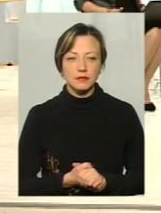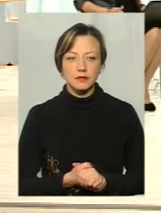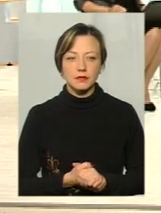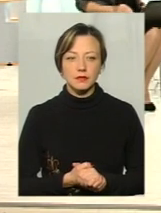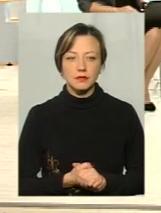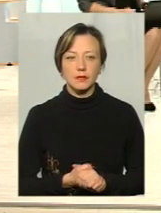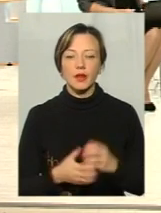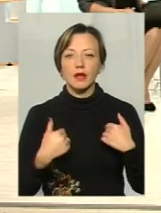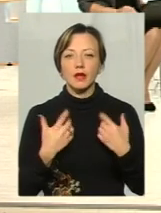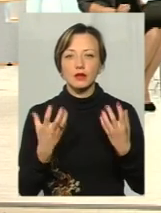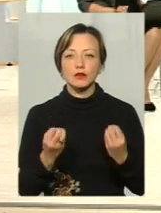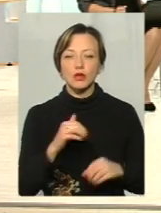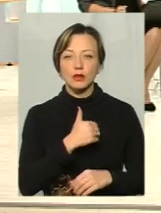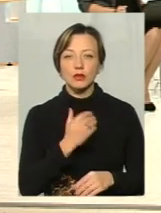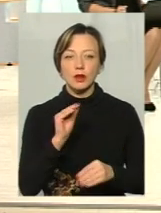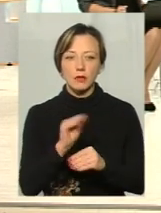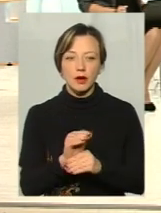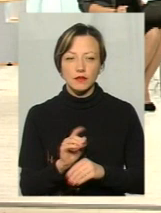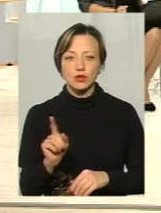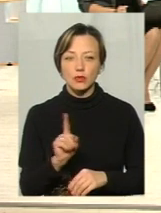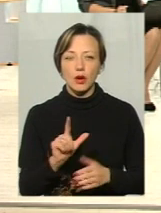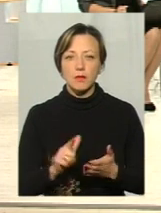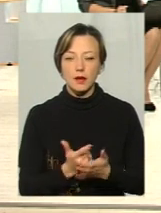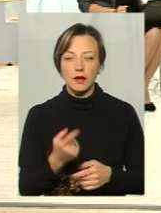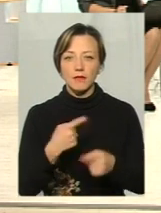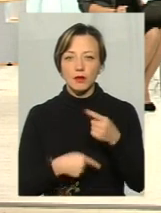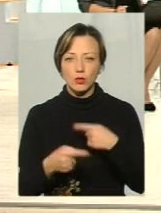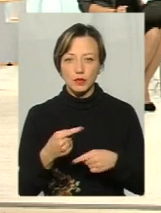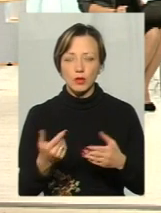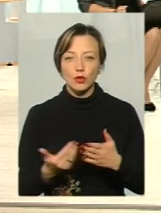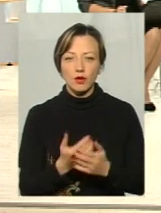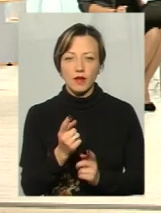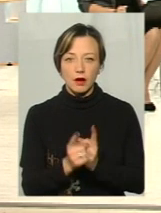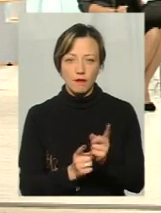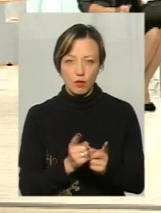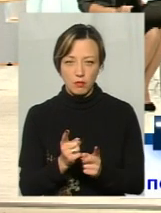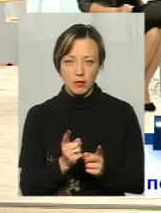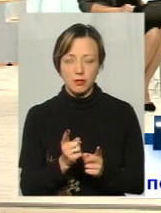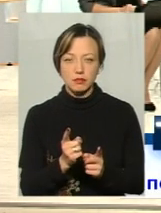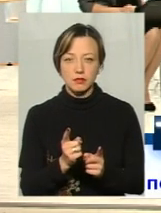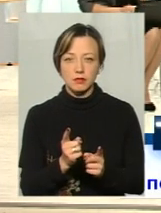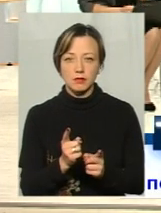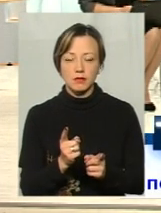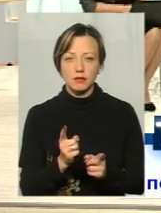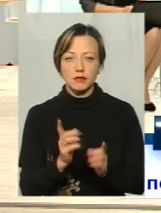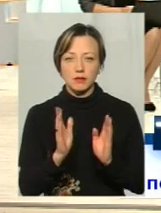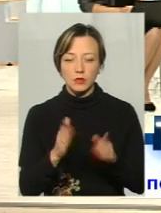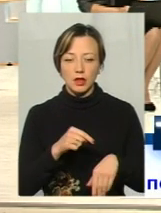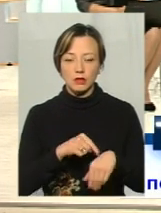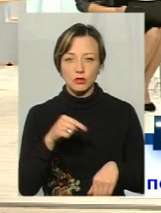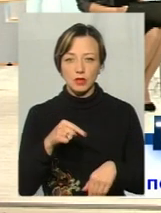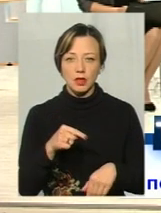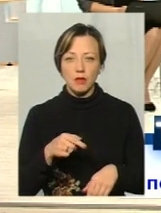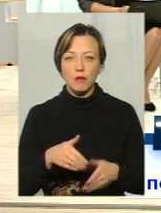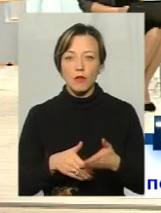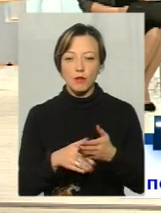Я ще хочу додати, что опять же вернемся к новой реформе, которая коснется стационарной помощи